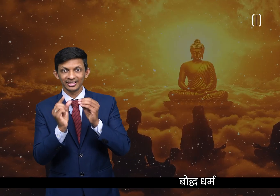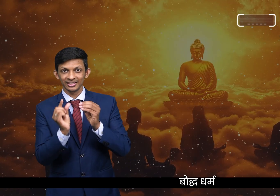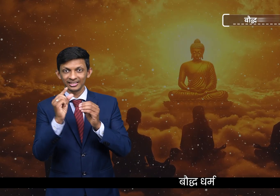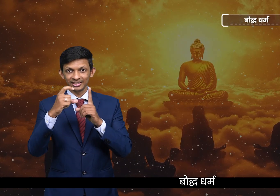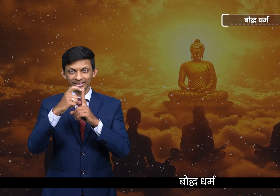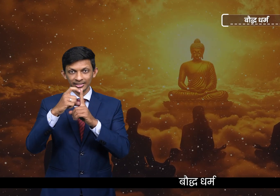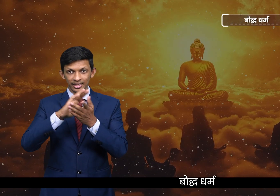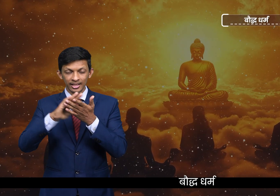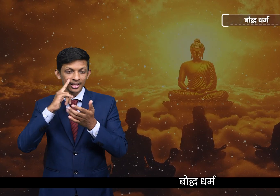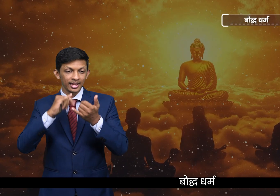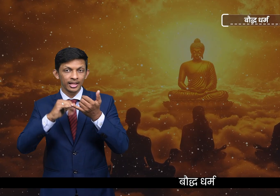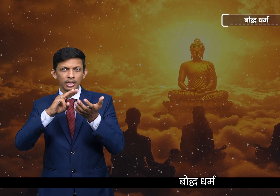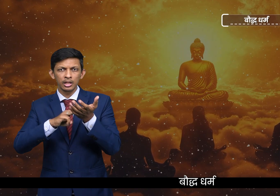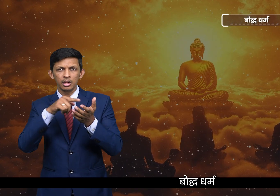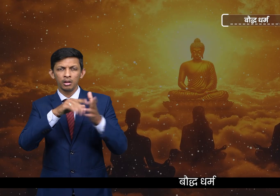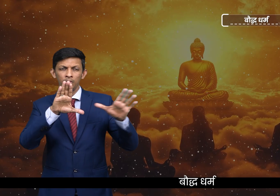बौद्ध धर्म,